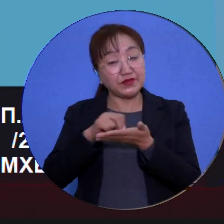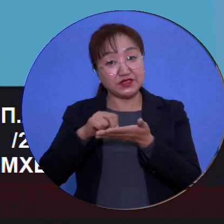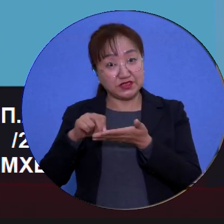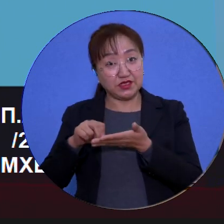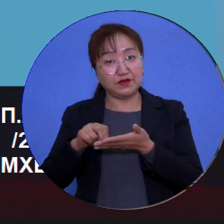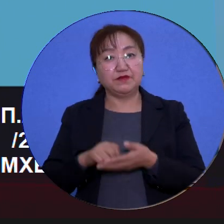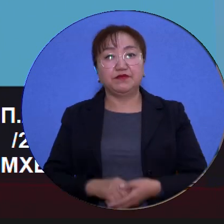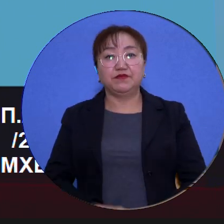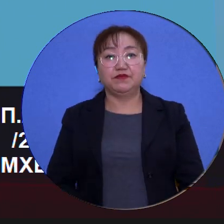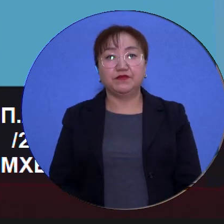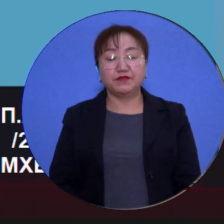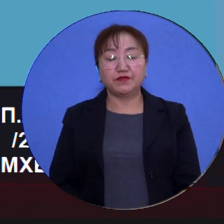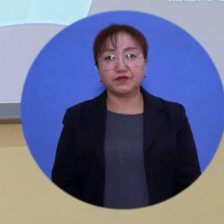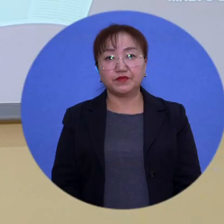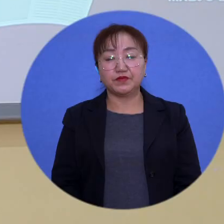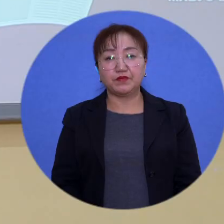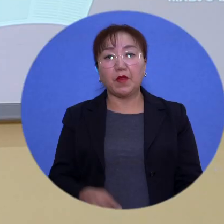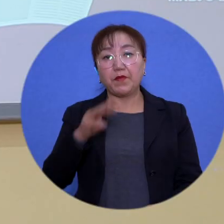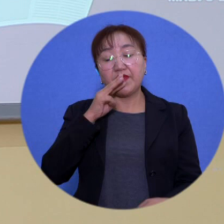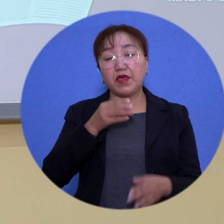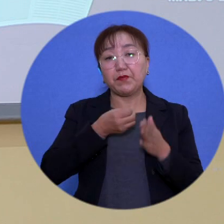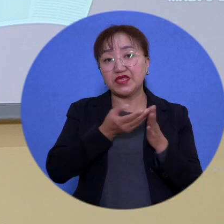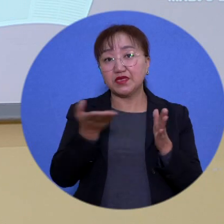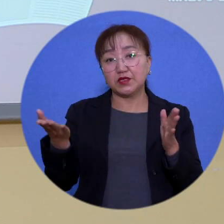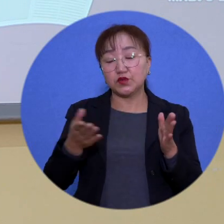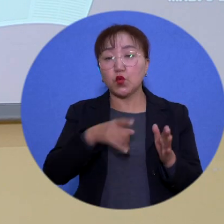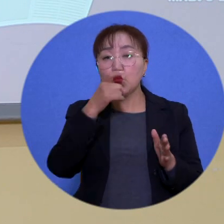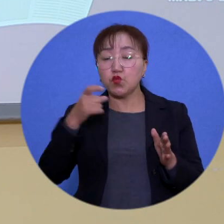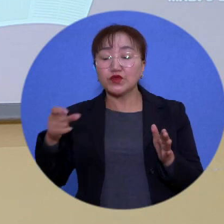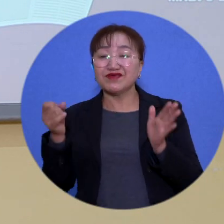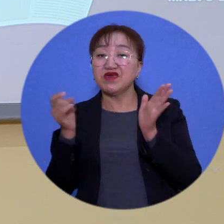ཁེདུད